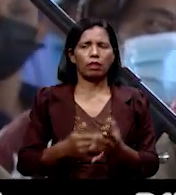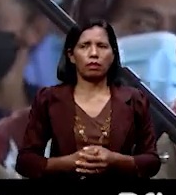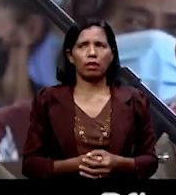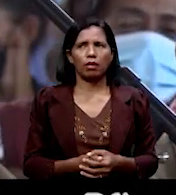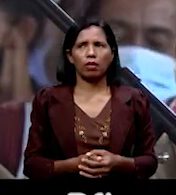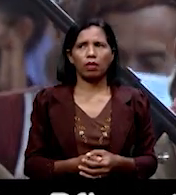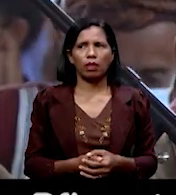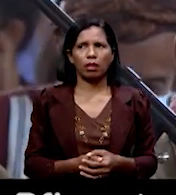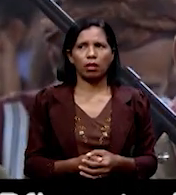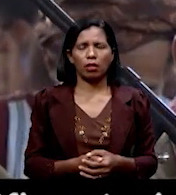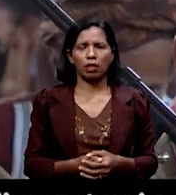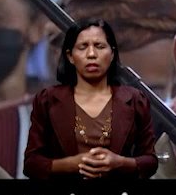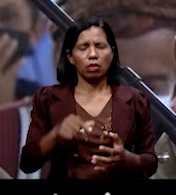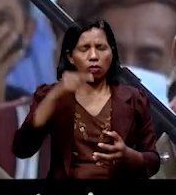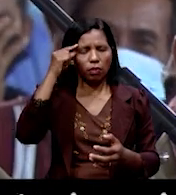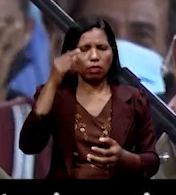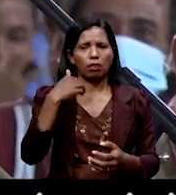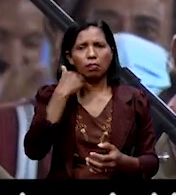Di jini dadi kuber ne tau wenu be.